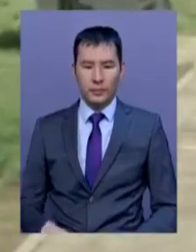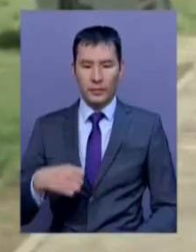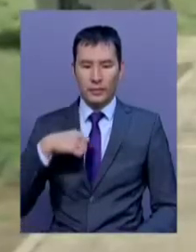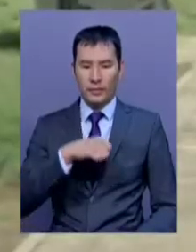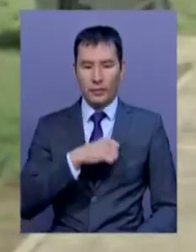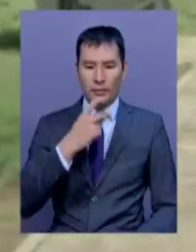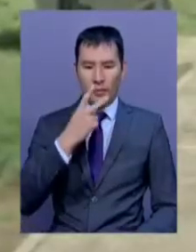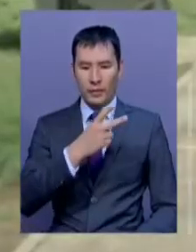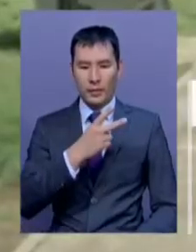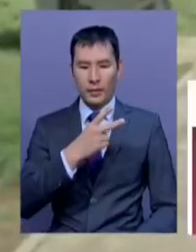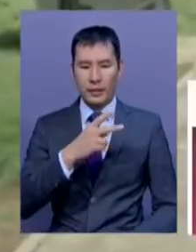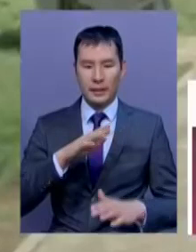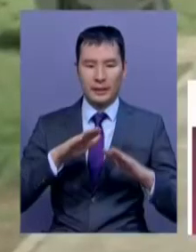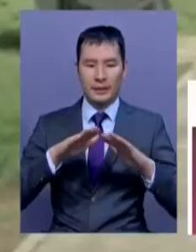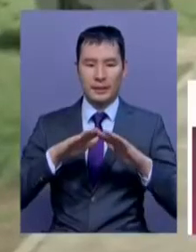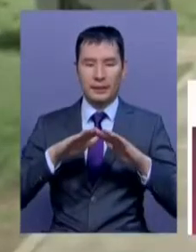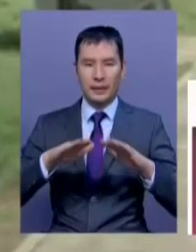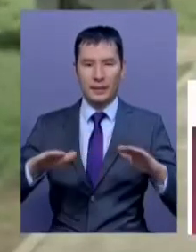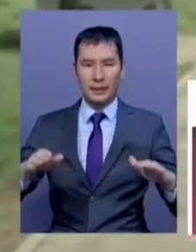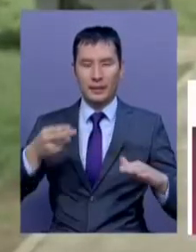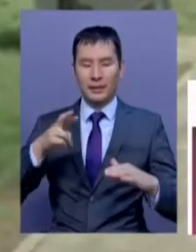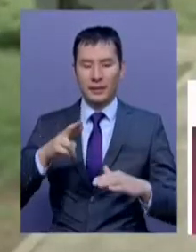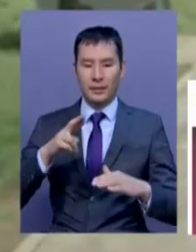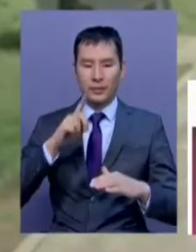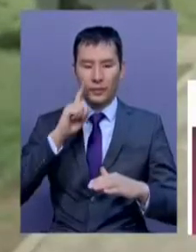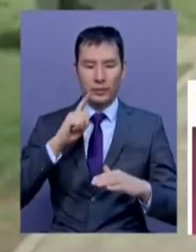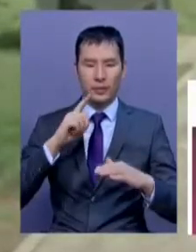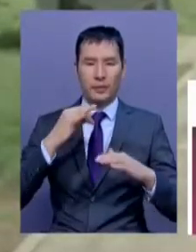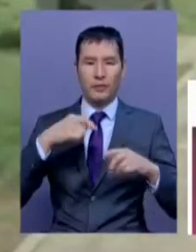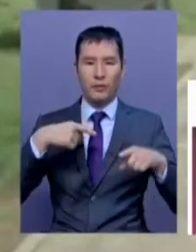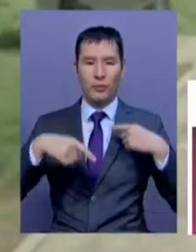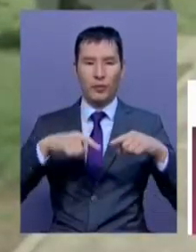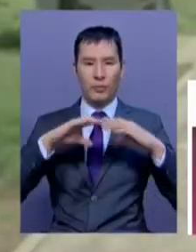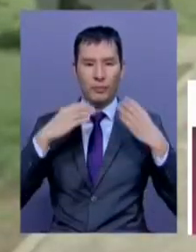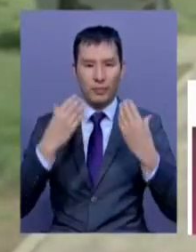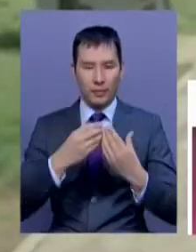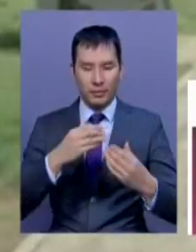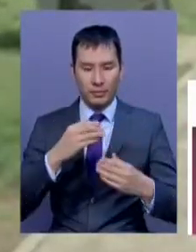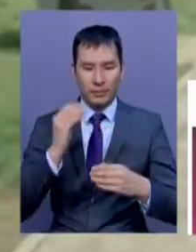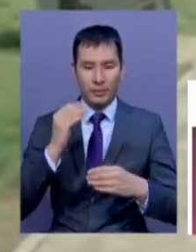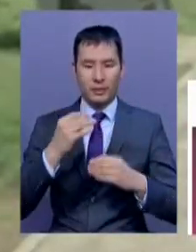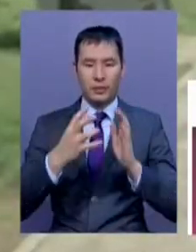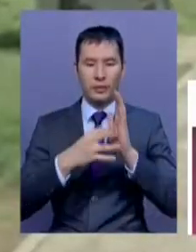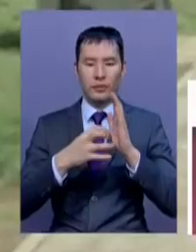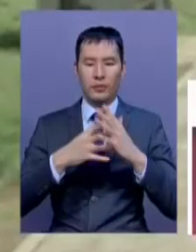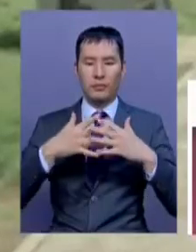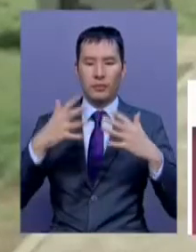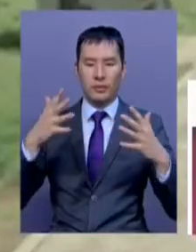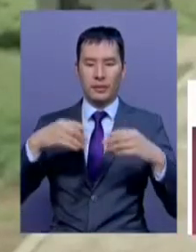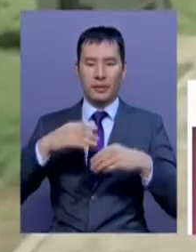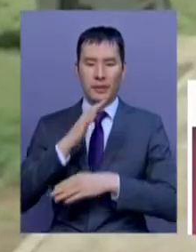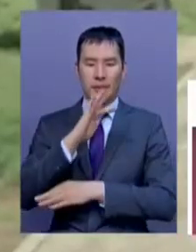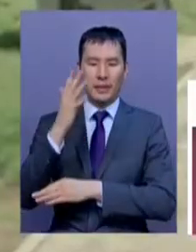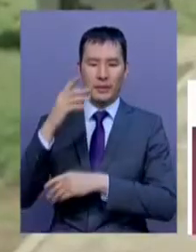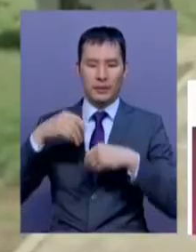ана жағына детский площадка мен футбольный поле соқтық. Биыл мына жерге 900-ден астам ағаш отырғыздық. Биыл осы